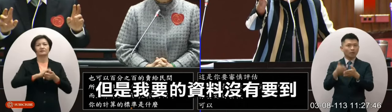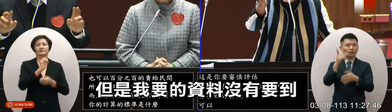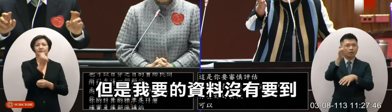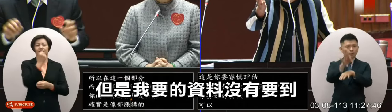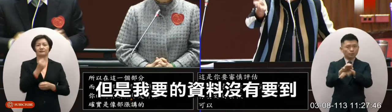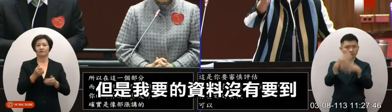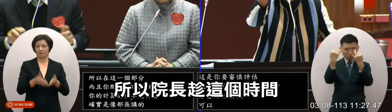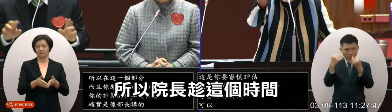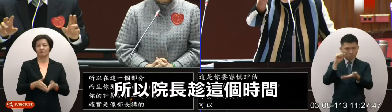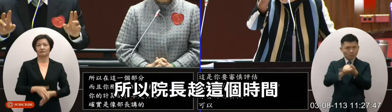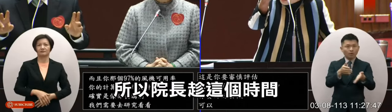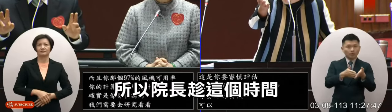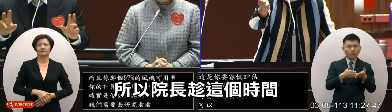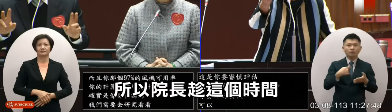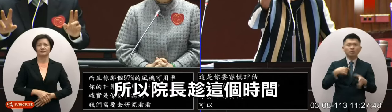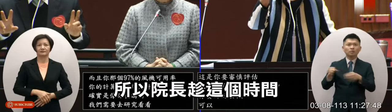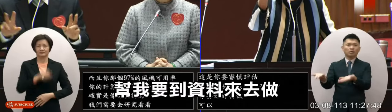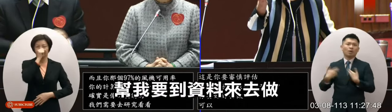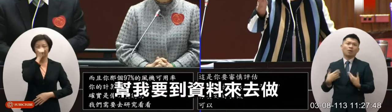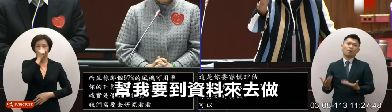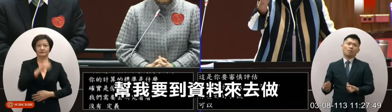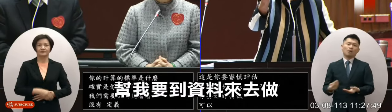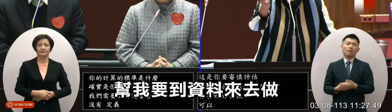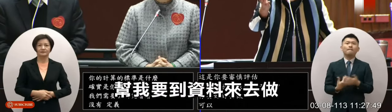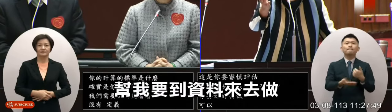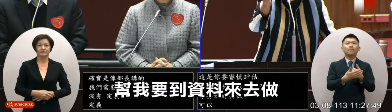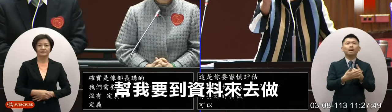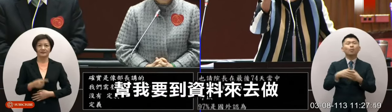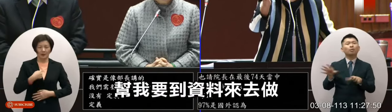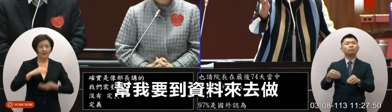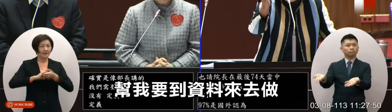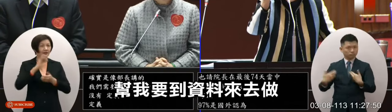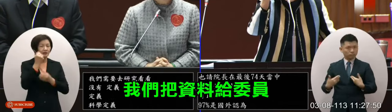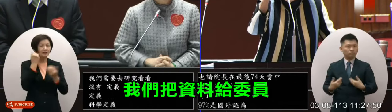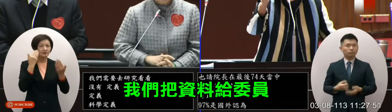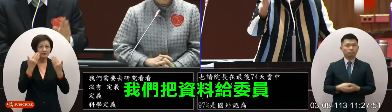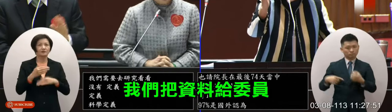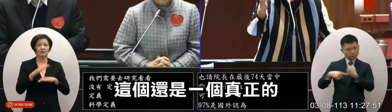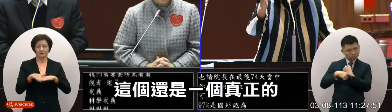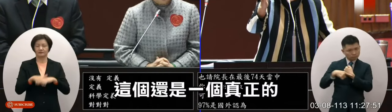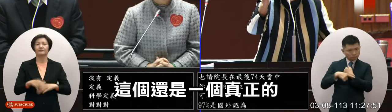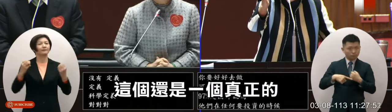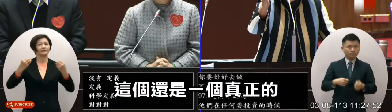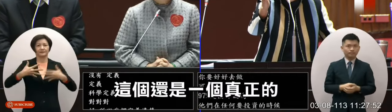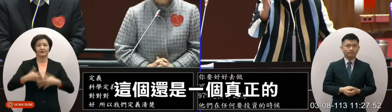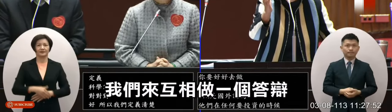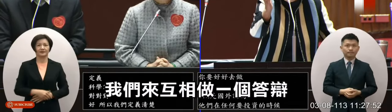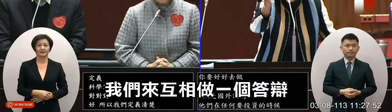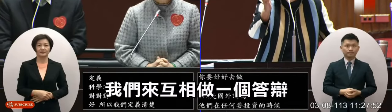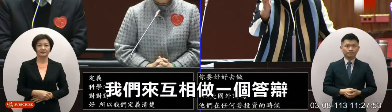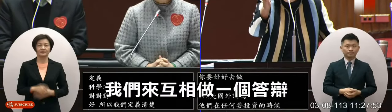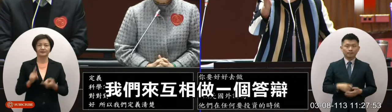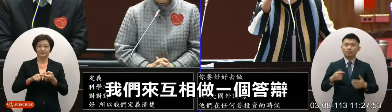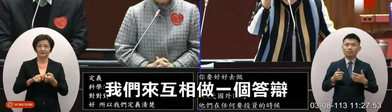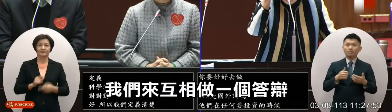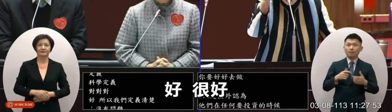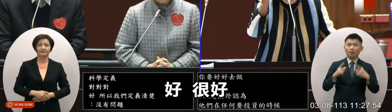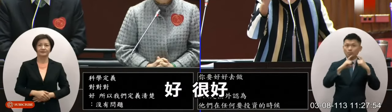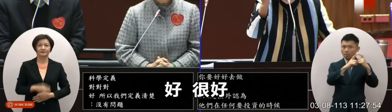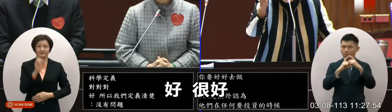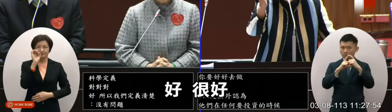要的资料没有要到，所以院长趁这个时间帮我要到资料来去做，这个才是一个真正的我们来互相做一个答